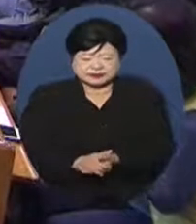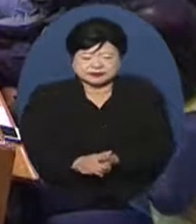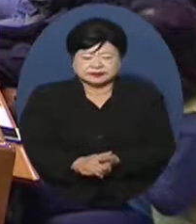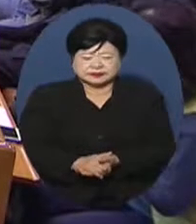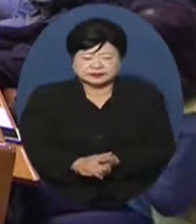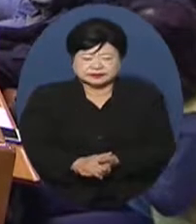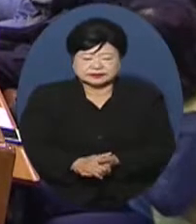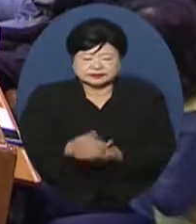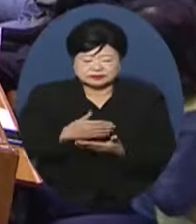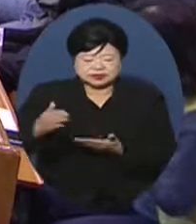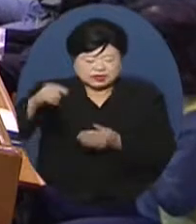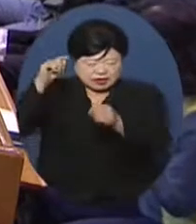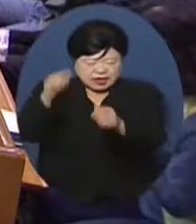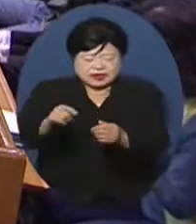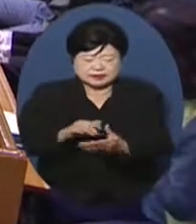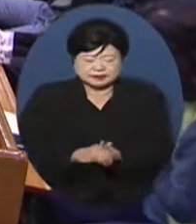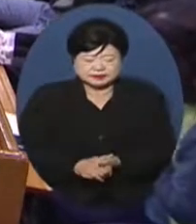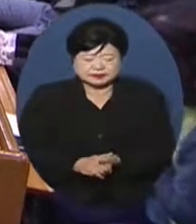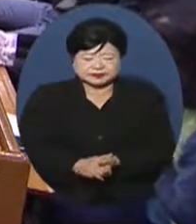쥬 찾을지